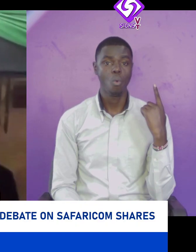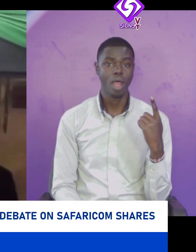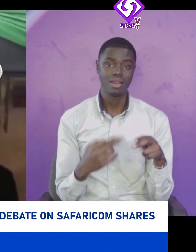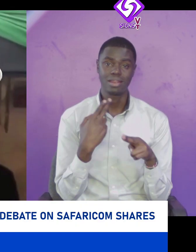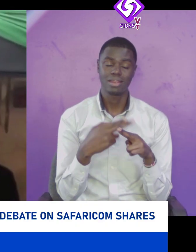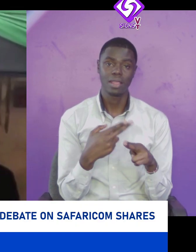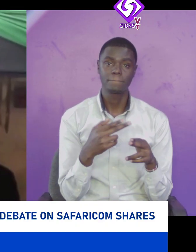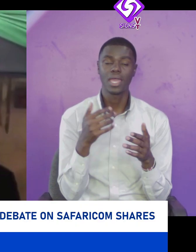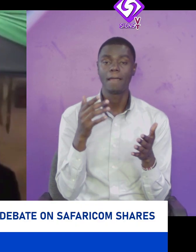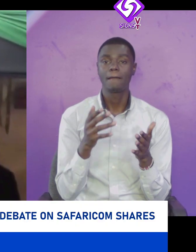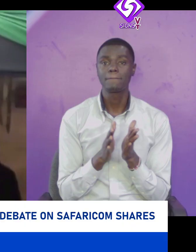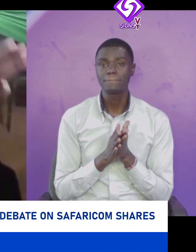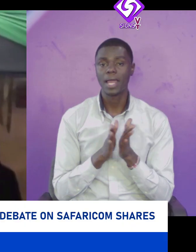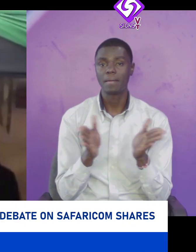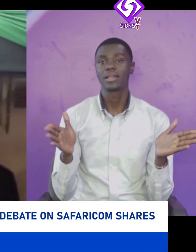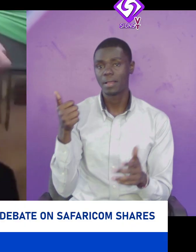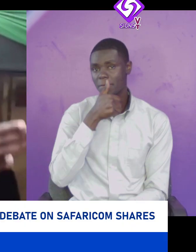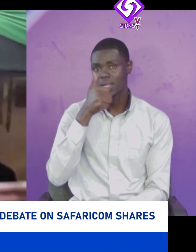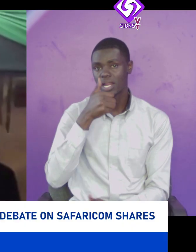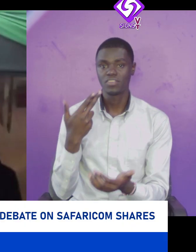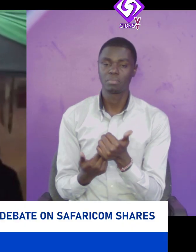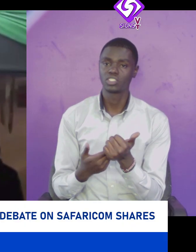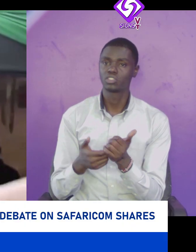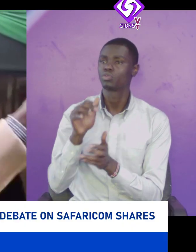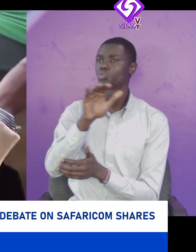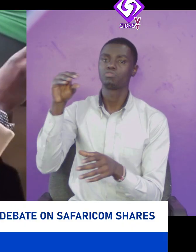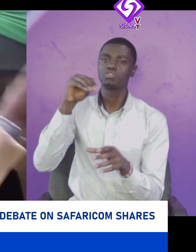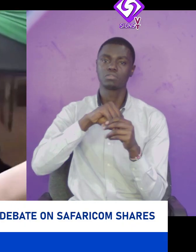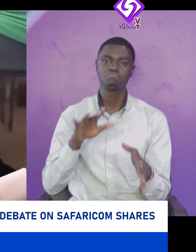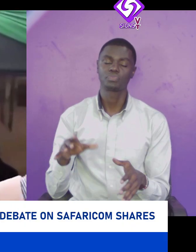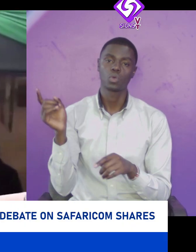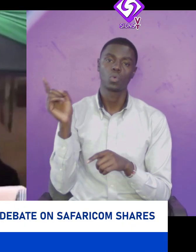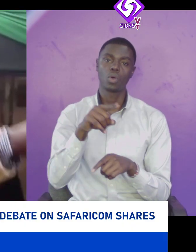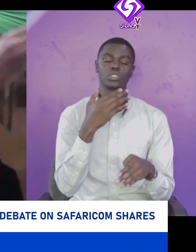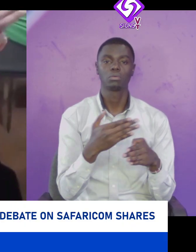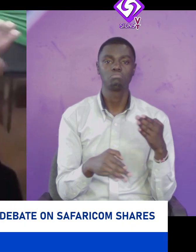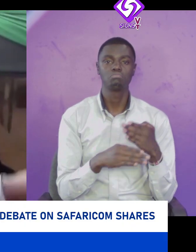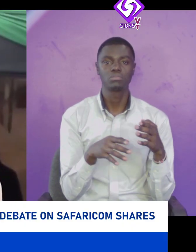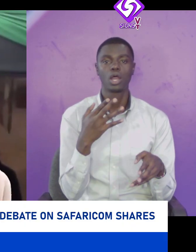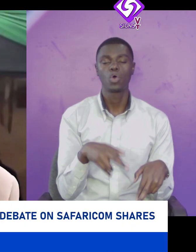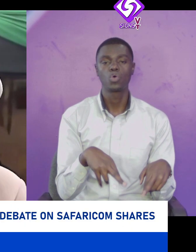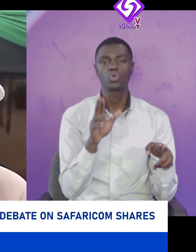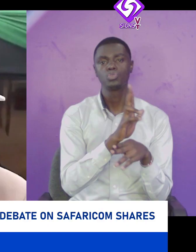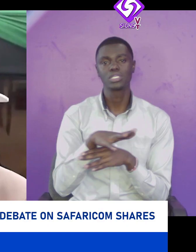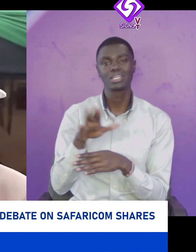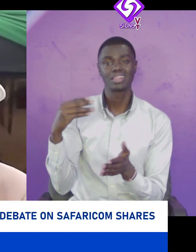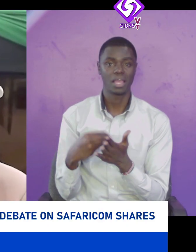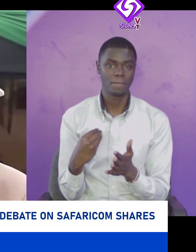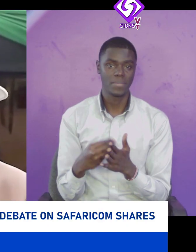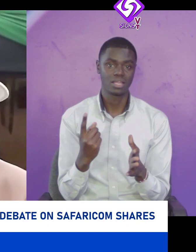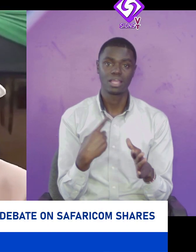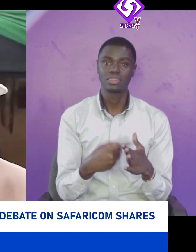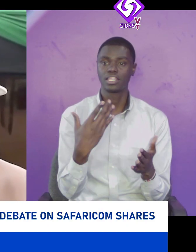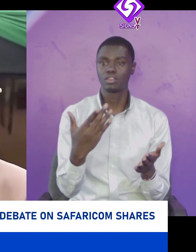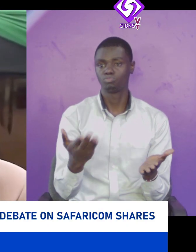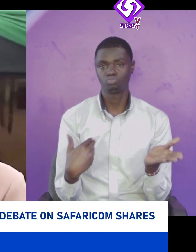public private partnership. Ni kutafuta wawekezaji wakuja watengeneze hiyo pesa wakitumia pesa zao alafu warikave kutoka kwa